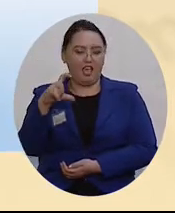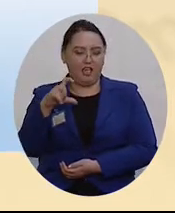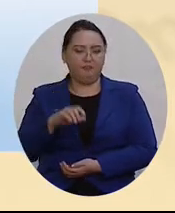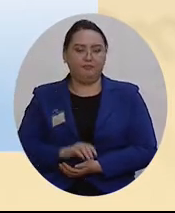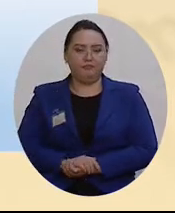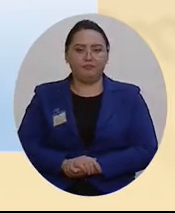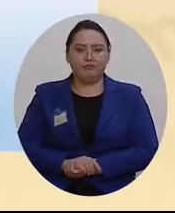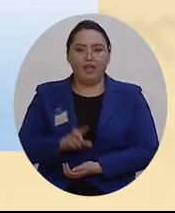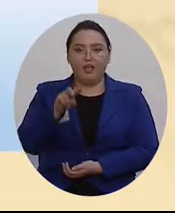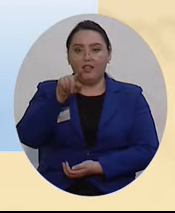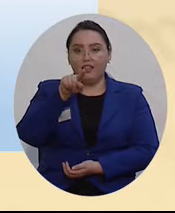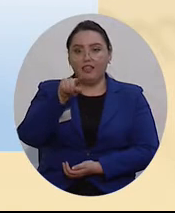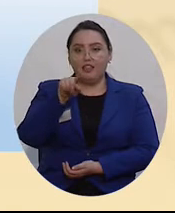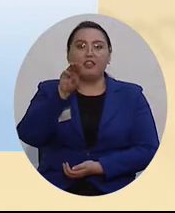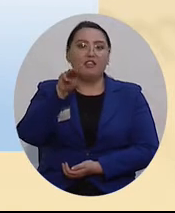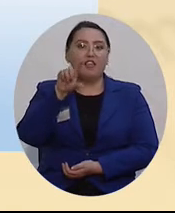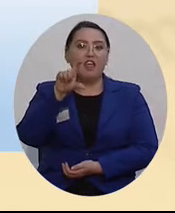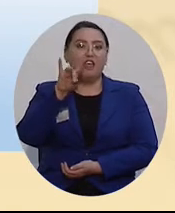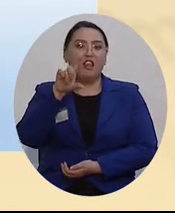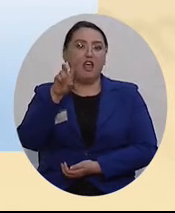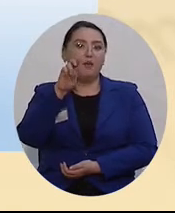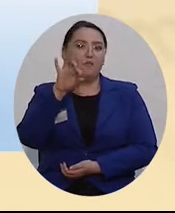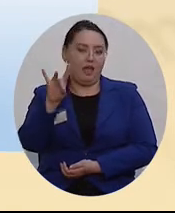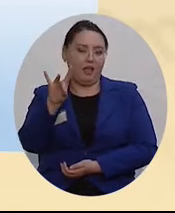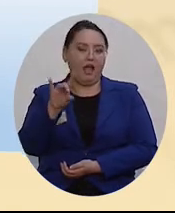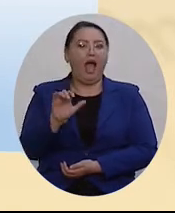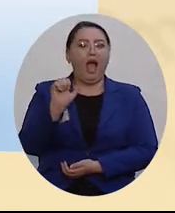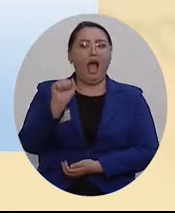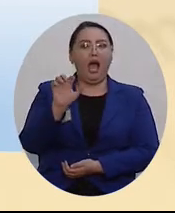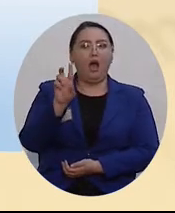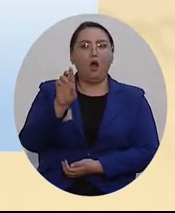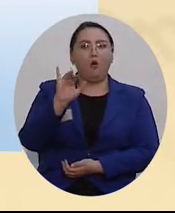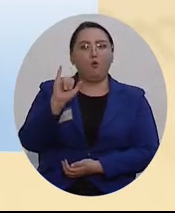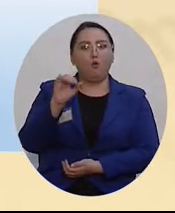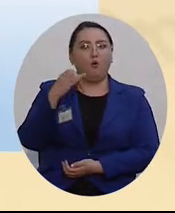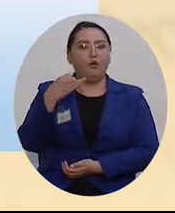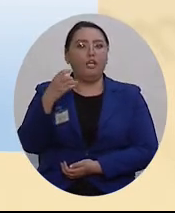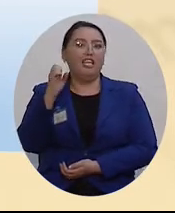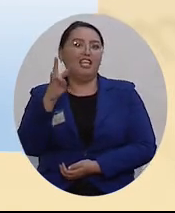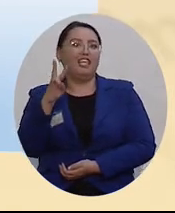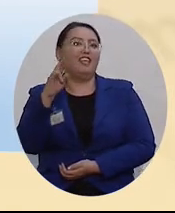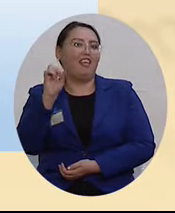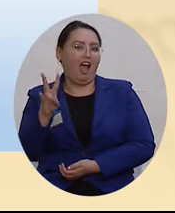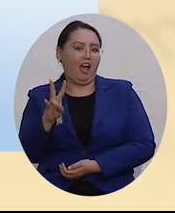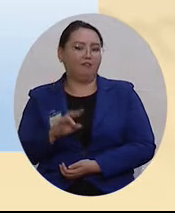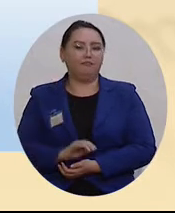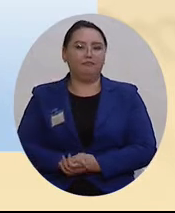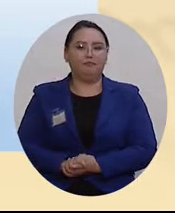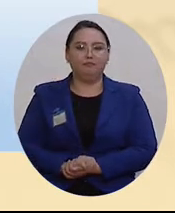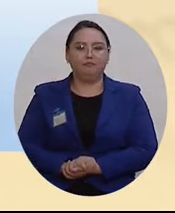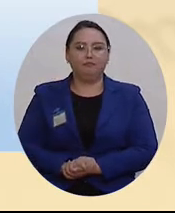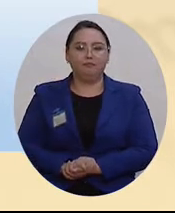Тэрбээр гэдэг маань тэрэр гэсэн утгатай. Абуийн ян аавынхаа 85 насн дээрээ